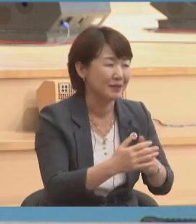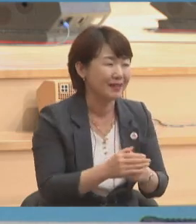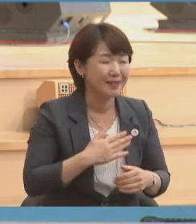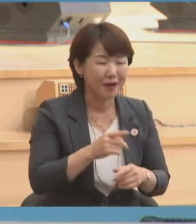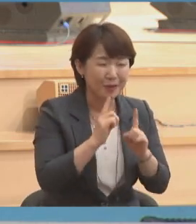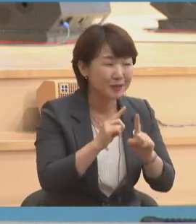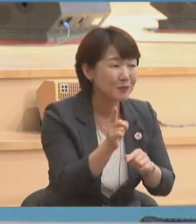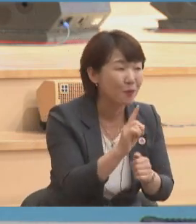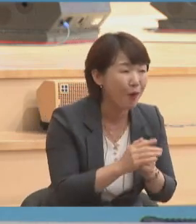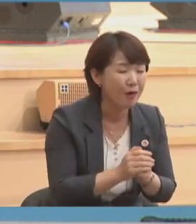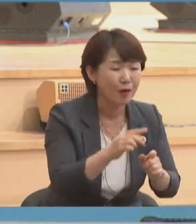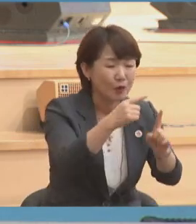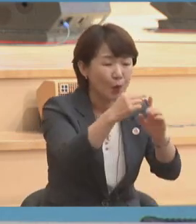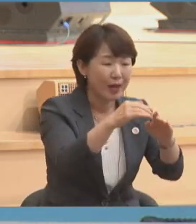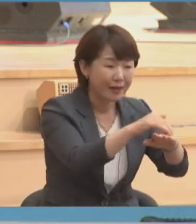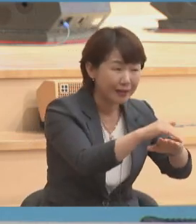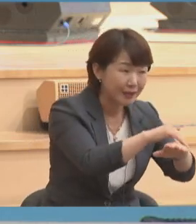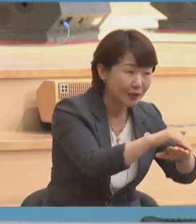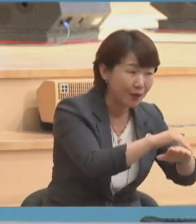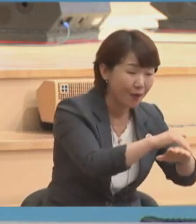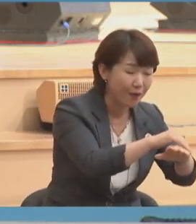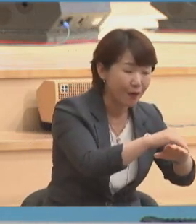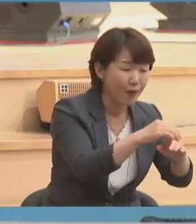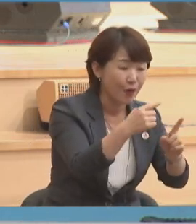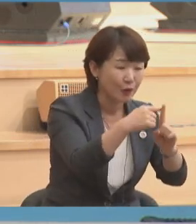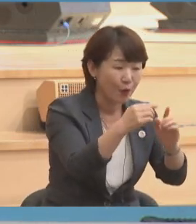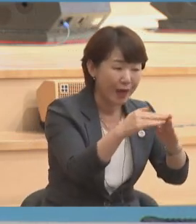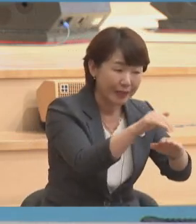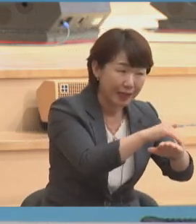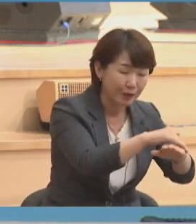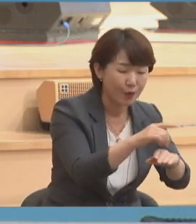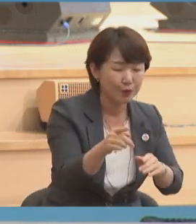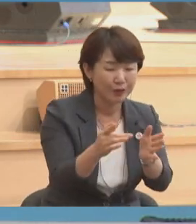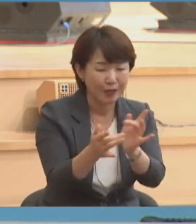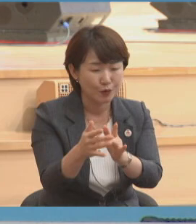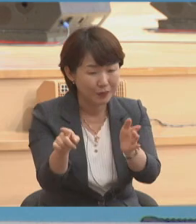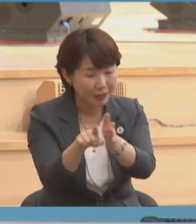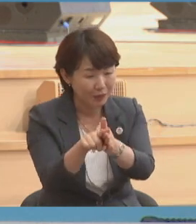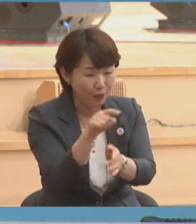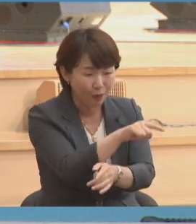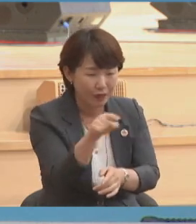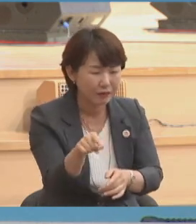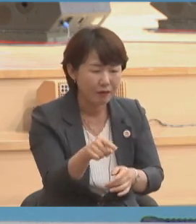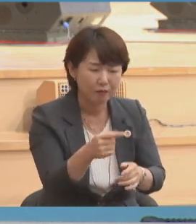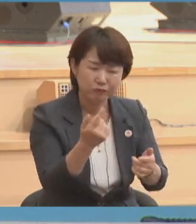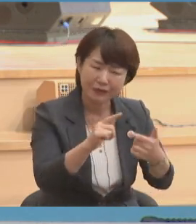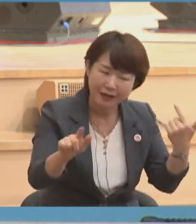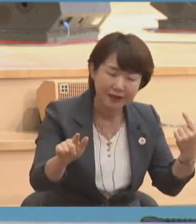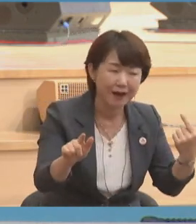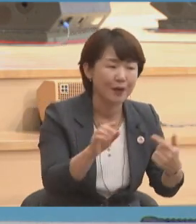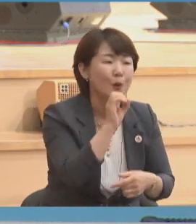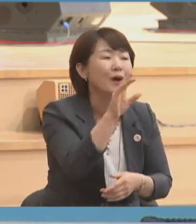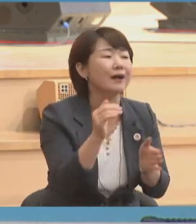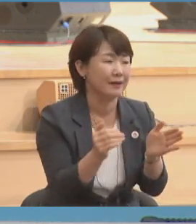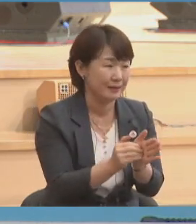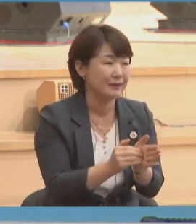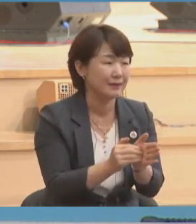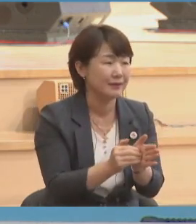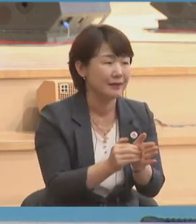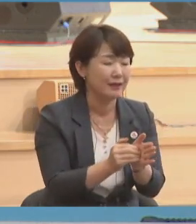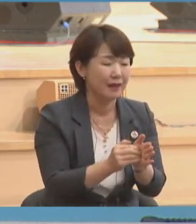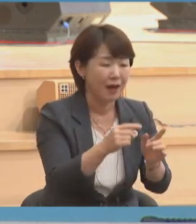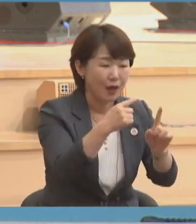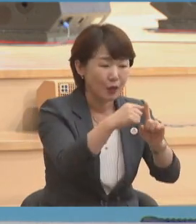말씀이었냐면 교회 다니는 것과 예수 믿는 것은 다를 수가 있습니다 라고 얘기했어요.